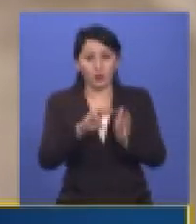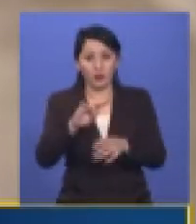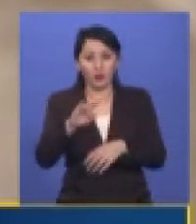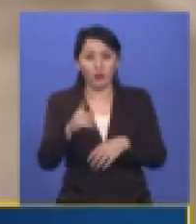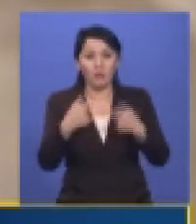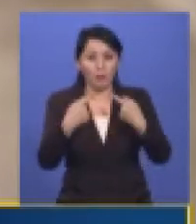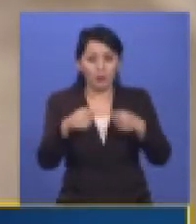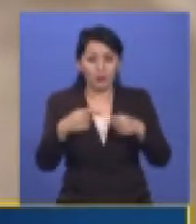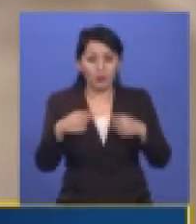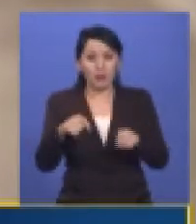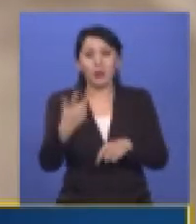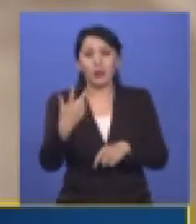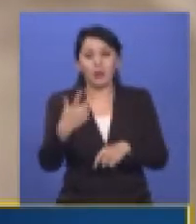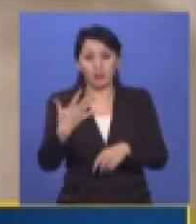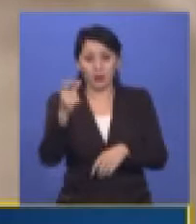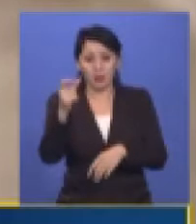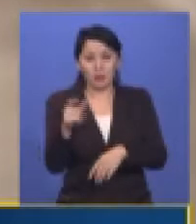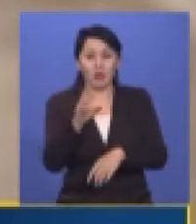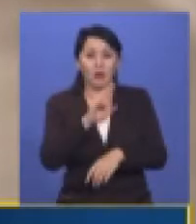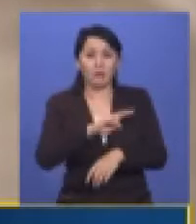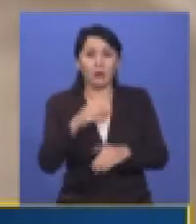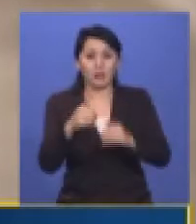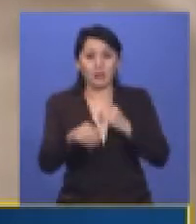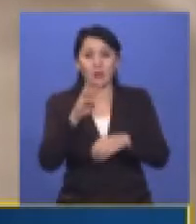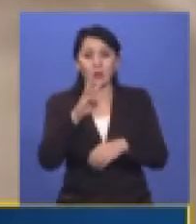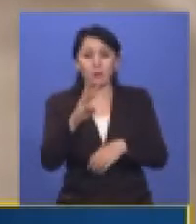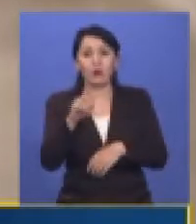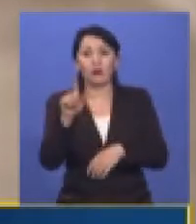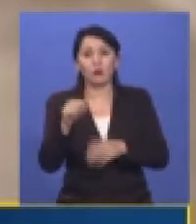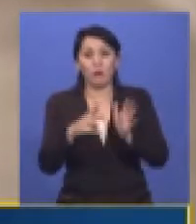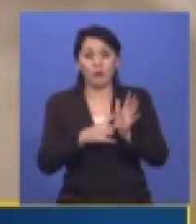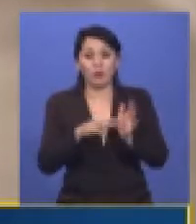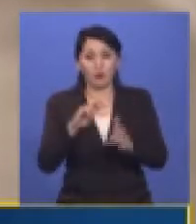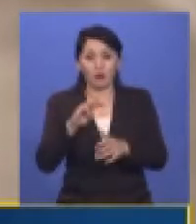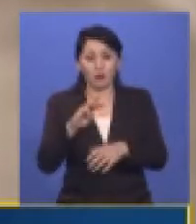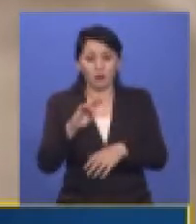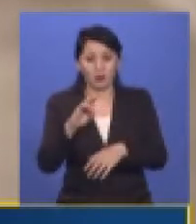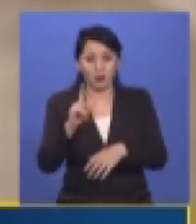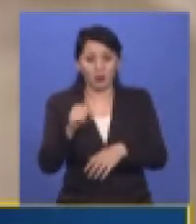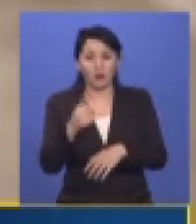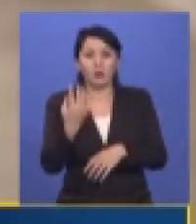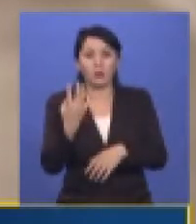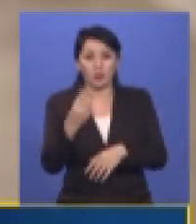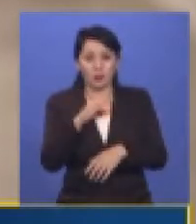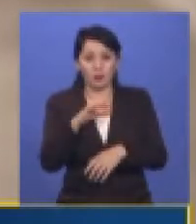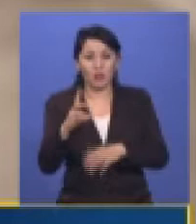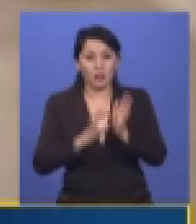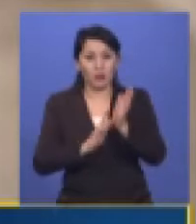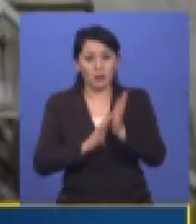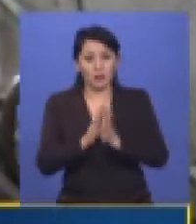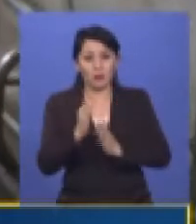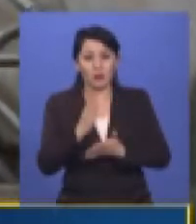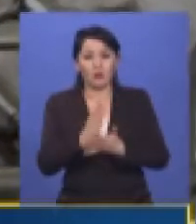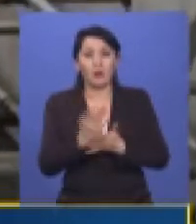Қазіргі таңда мұнда 35 білікті маман жұмыс істейді. Орташа айлық жалақы 180 мың теңге. 4000 тоннаға жуық шөп дайындадық, жем азық